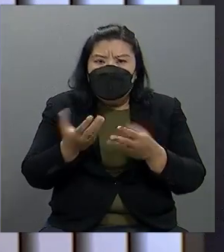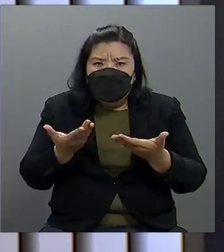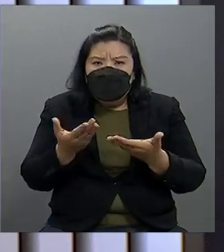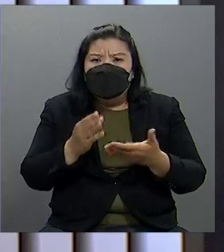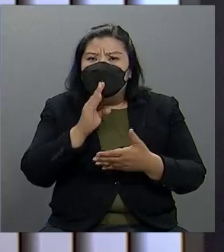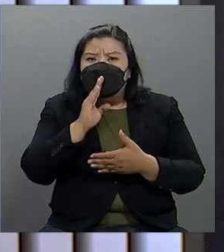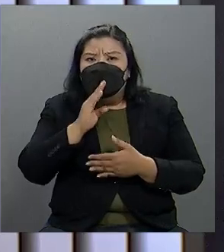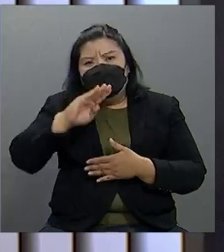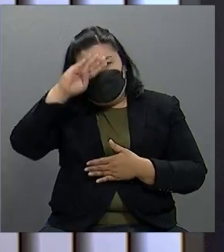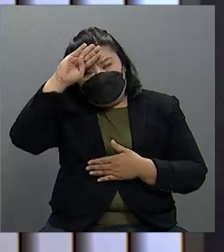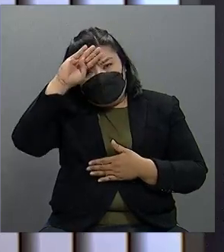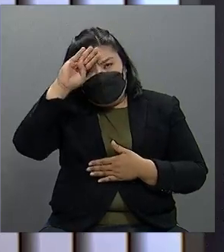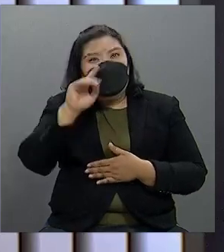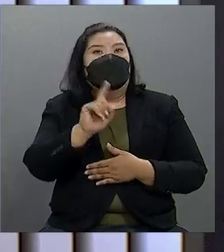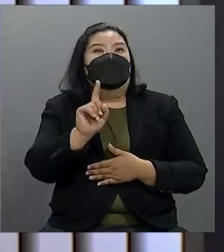ปเลือกตั้งไปฟังกันเลยครับ